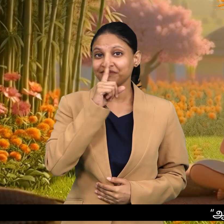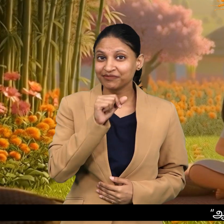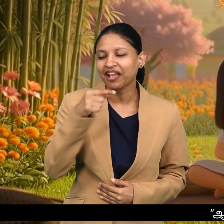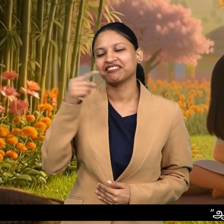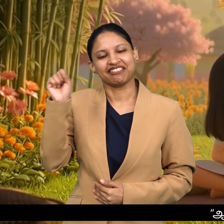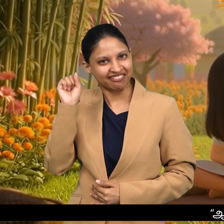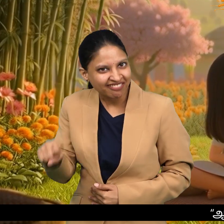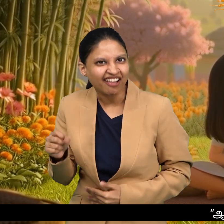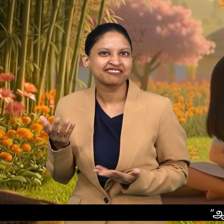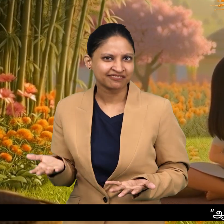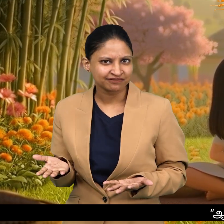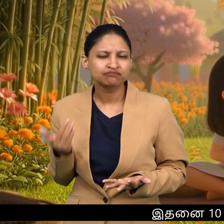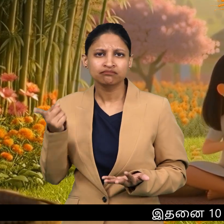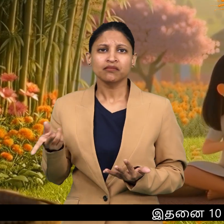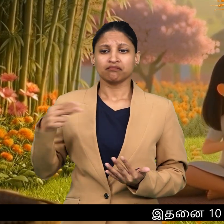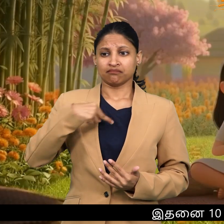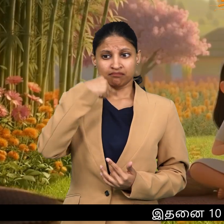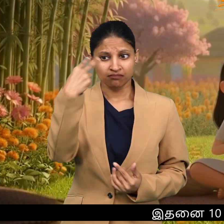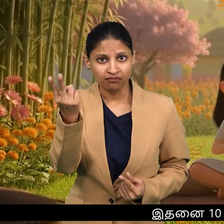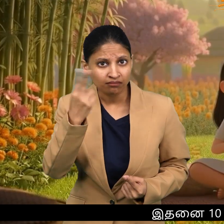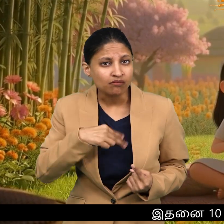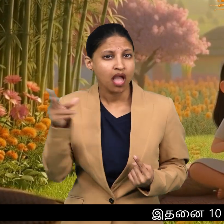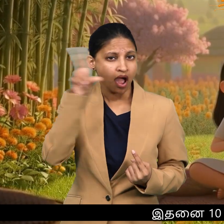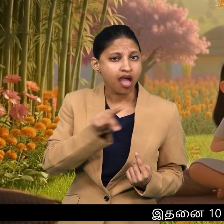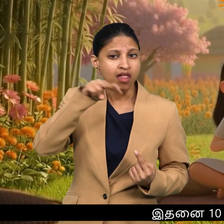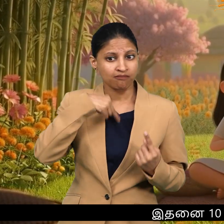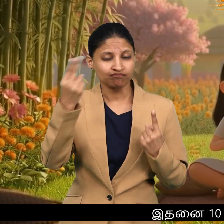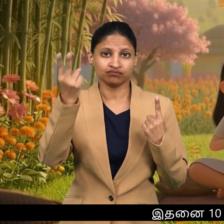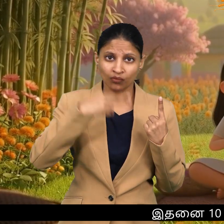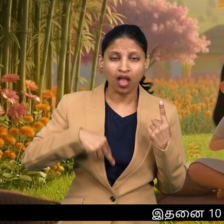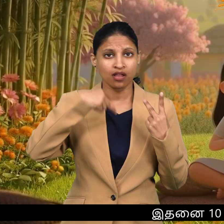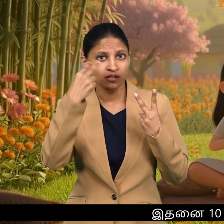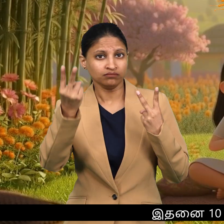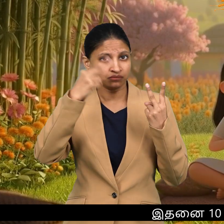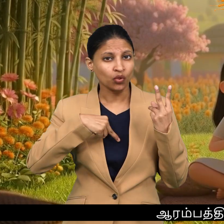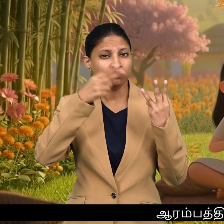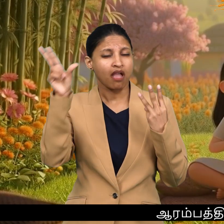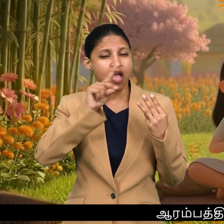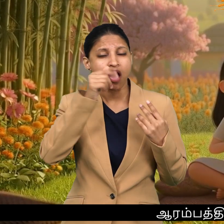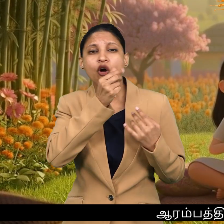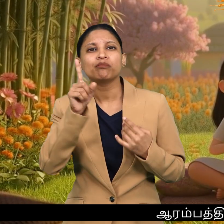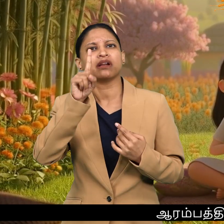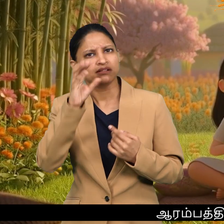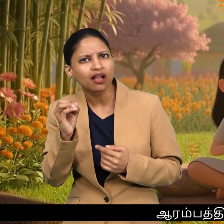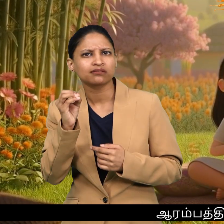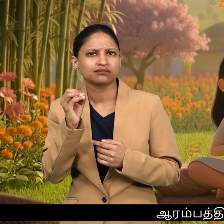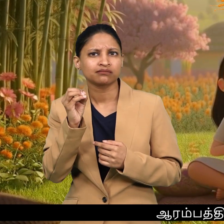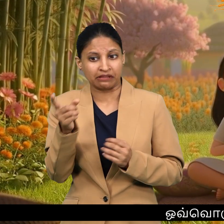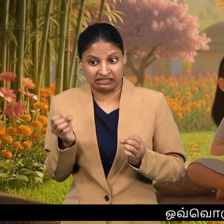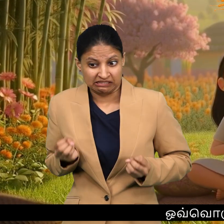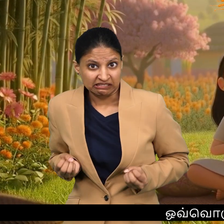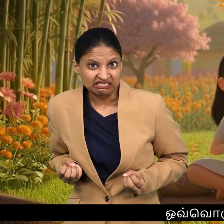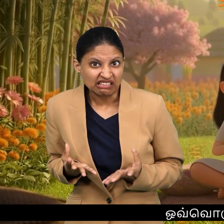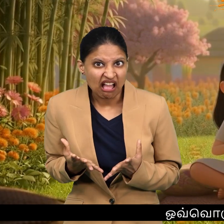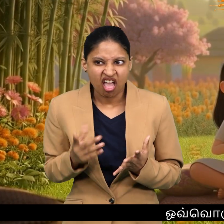ஆம் ராணி, இதனை 10 முறை முயற்சி செய். ஆரம்பத்தில் 10 முறை